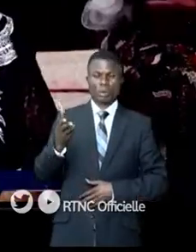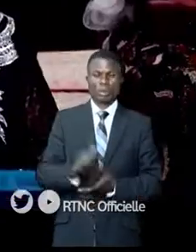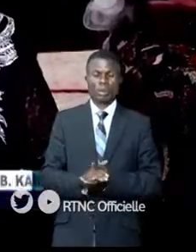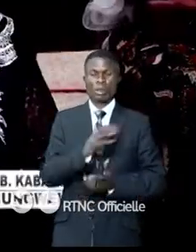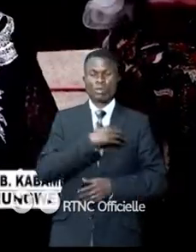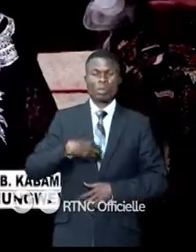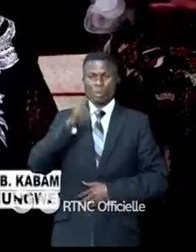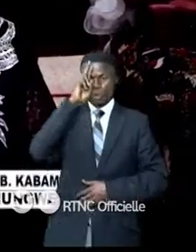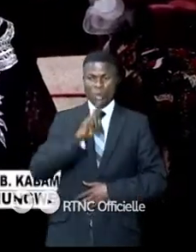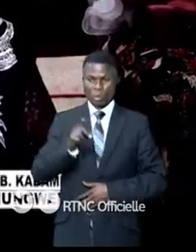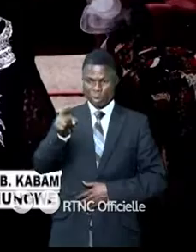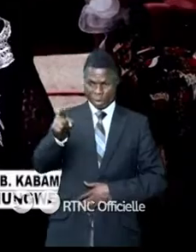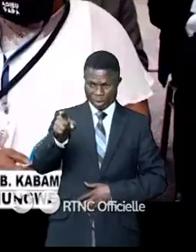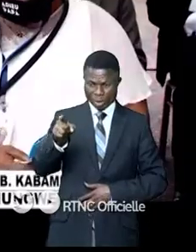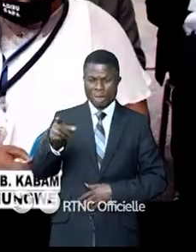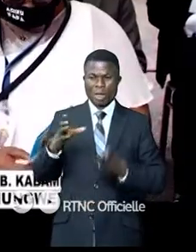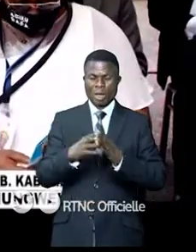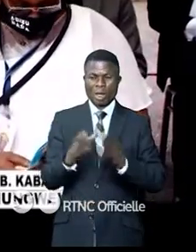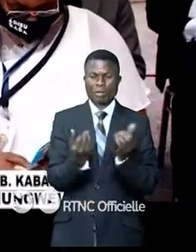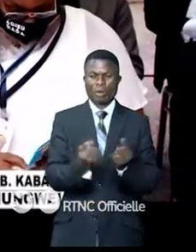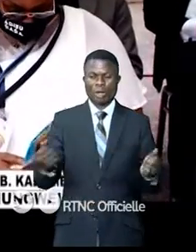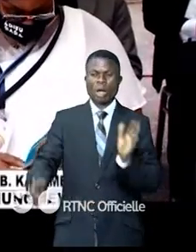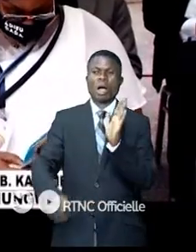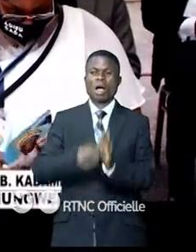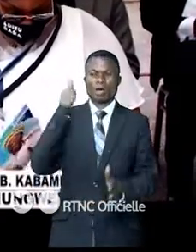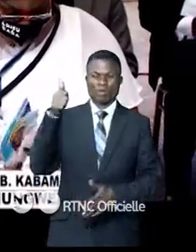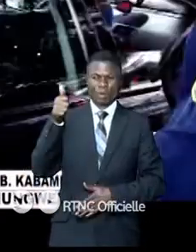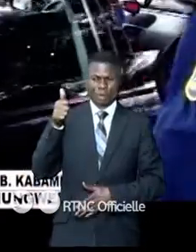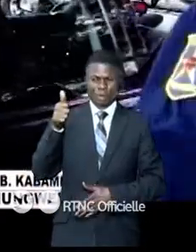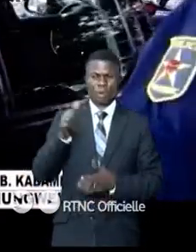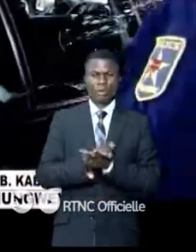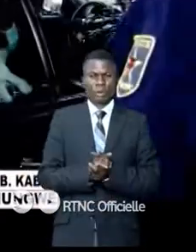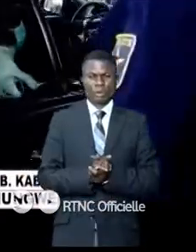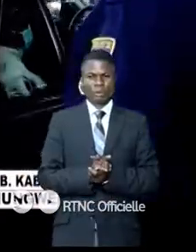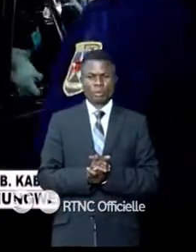une veuve, Astrid Ndaya Kaninda, et 11 enfants.